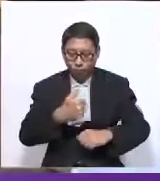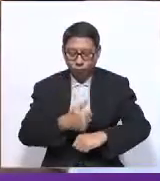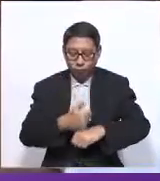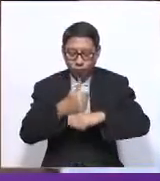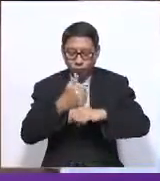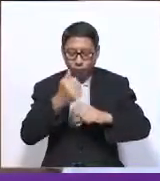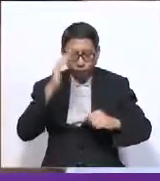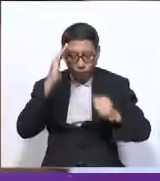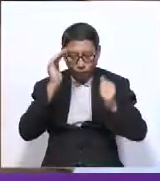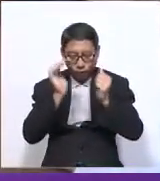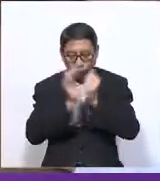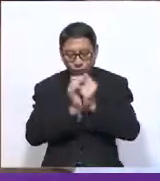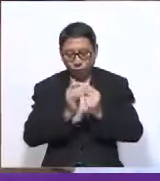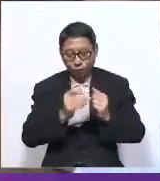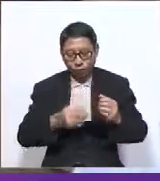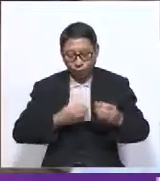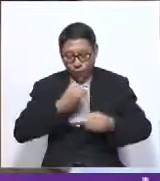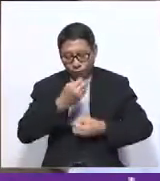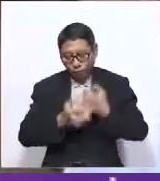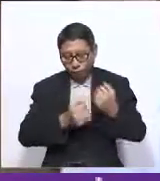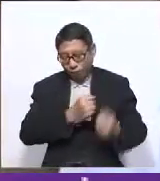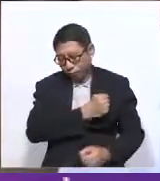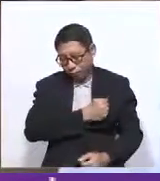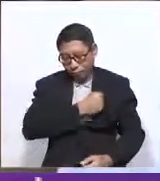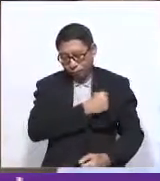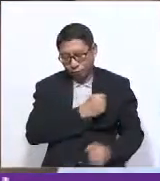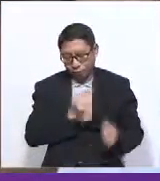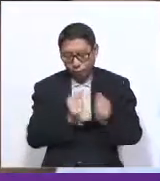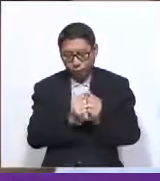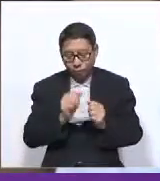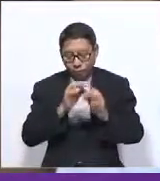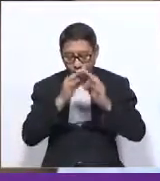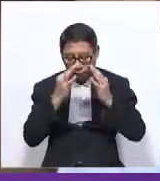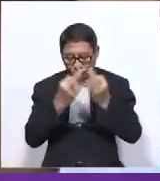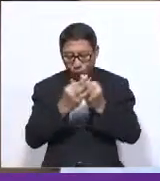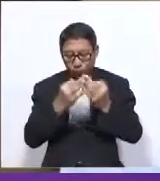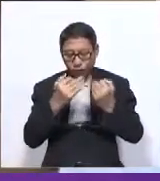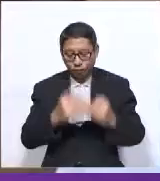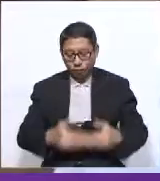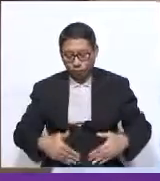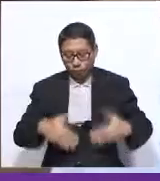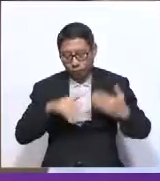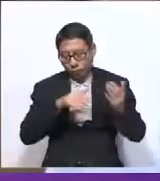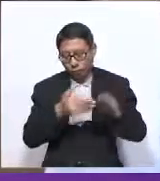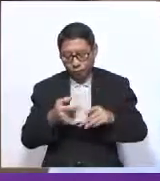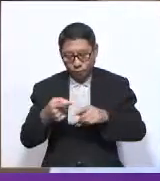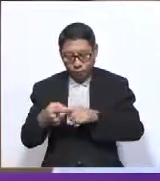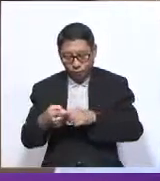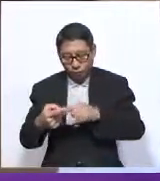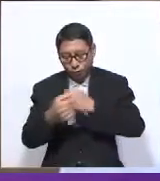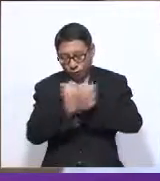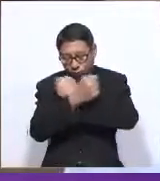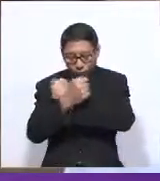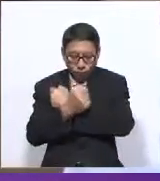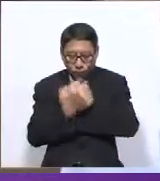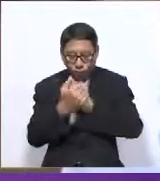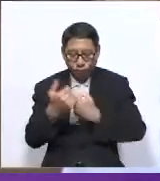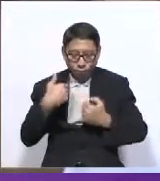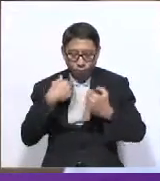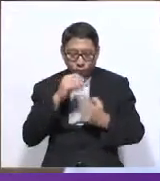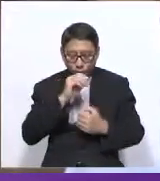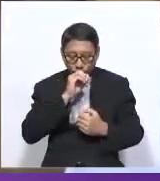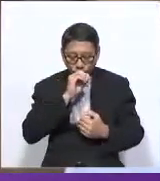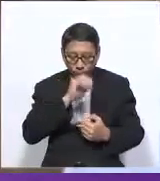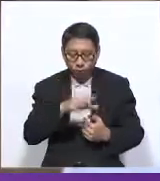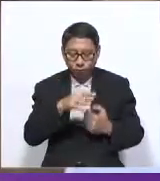างผู้บัญชาการตำรวจแห่งชาติแสดงความเสียใจไปยังครอบครัวผู้เสียชีวิตและผู้บาดเจ็บซึ่งการป้องกันอุบัติเหตุทางผู้บัญชาการต